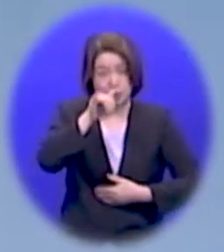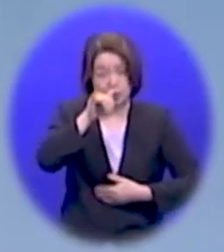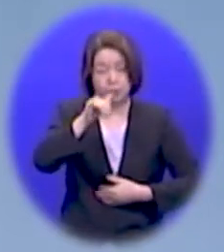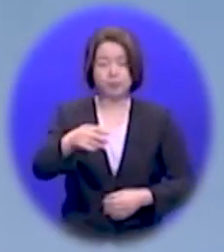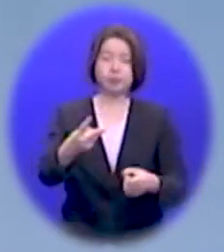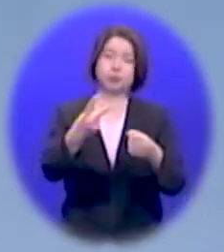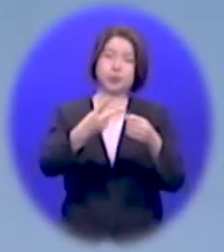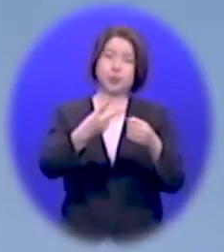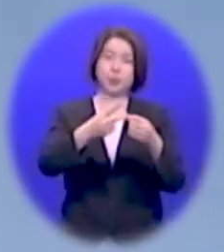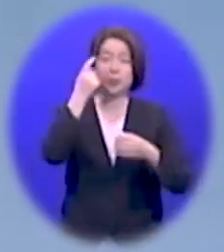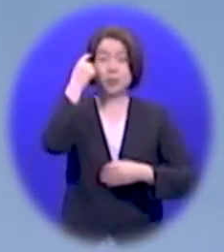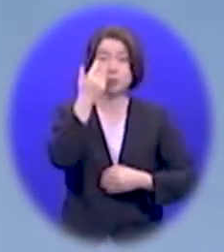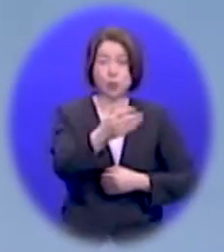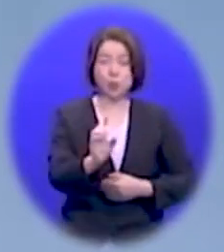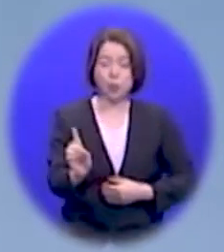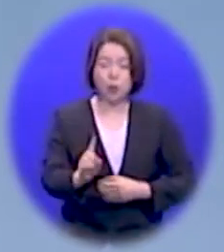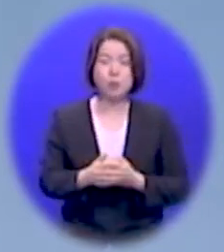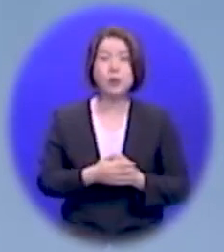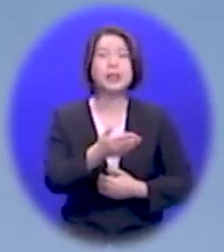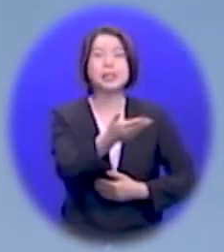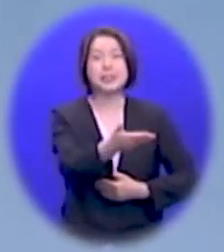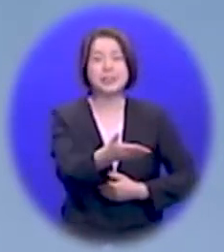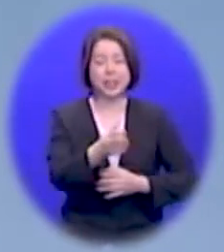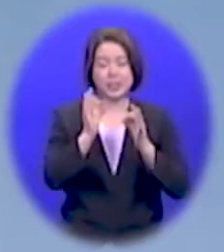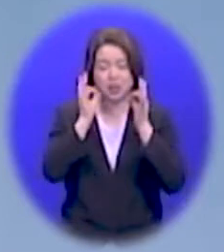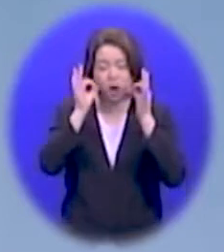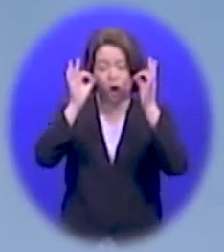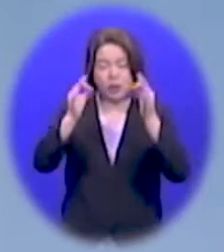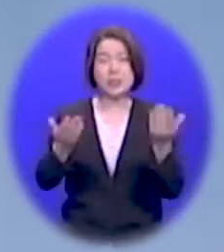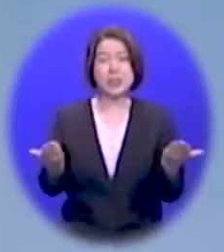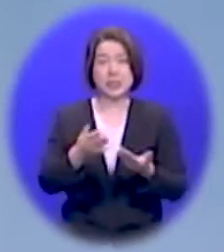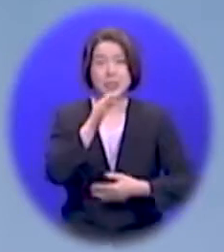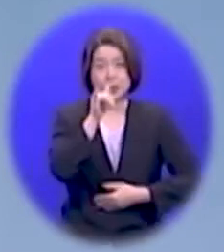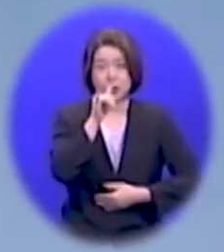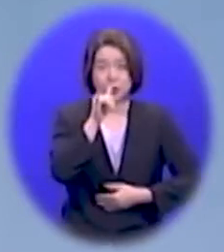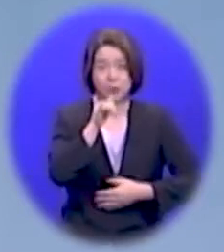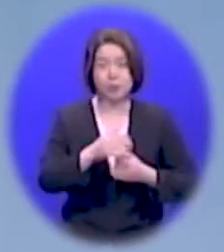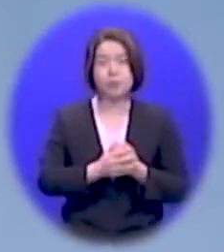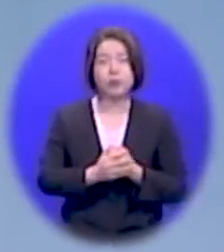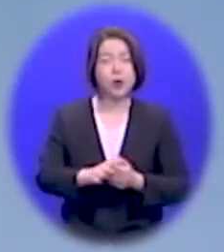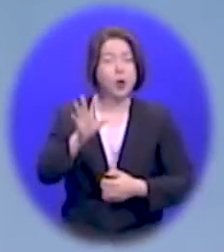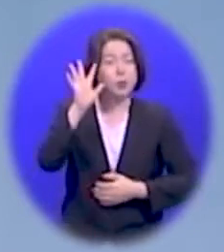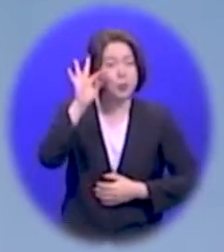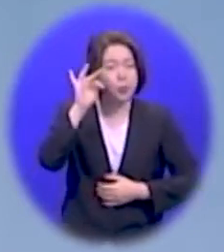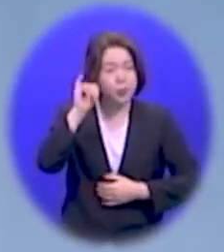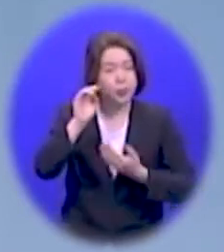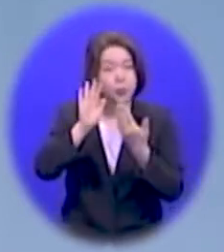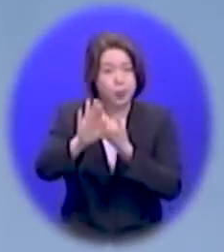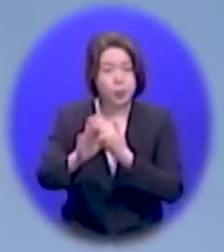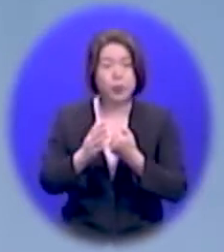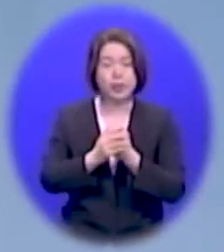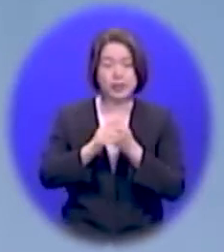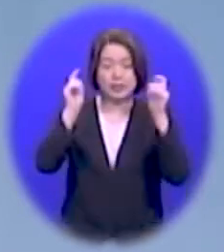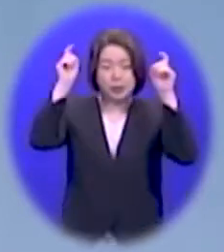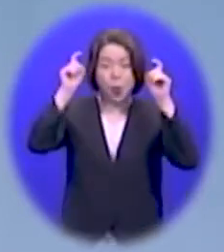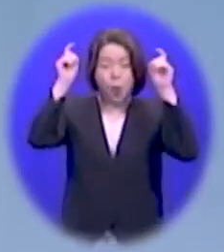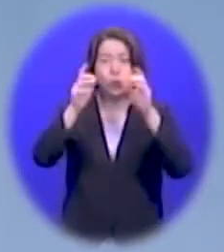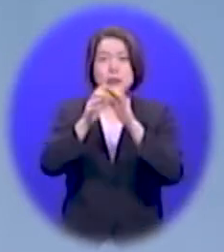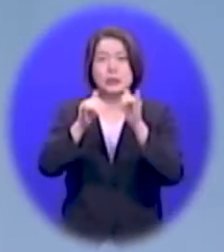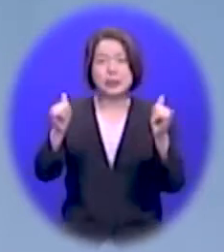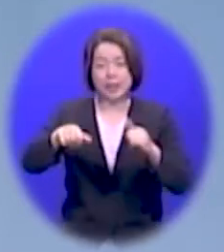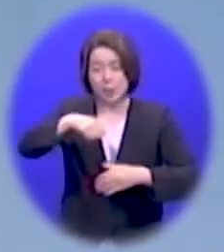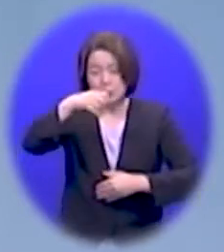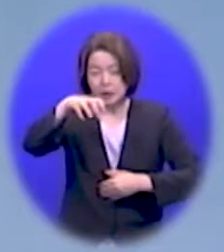내가 참 열심히 성실히 일을 했는데 내가 이제 몇 개월 뒤에는 호주 식당 가서도 일을